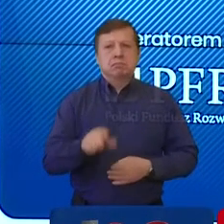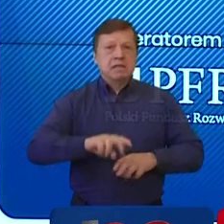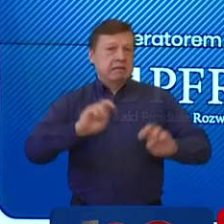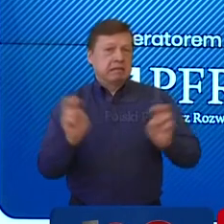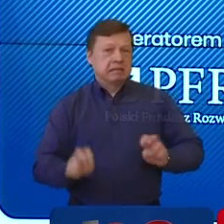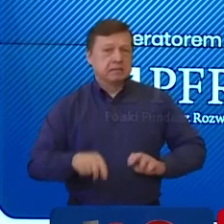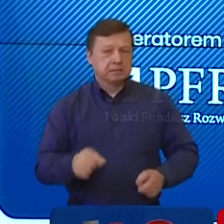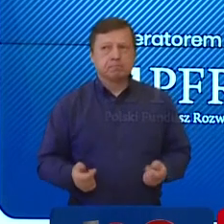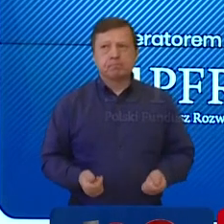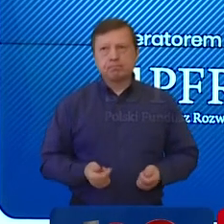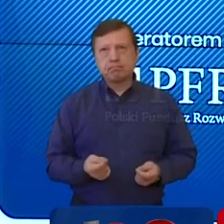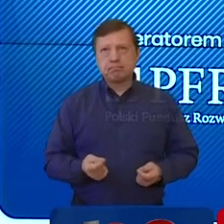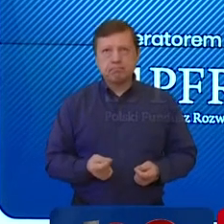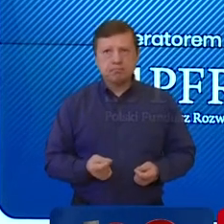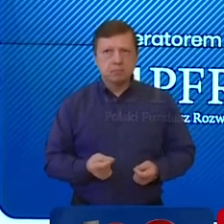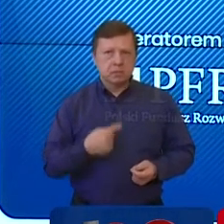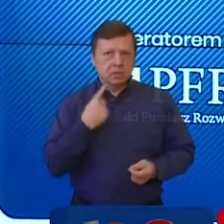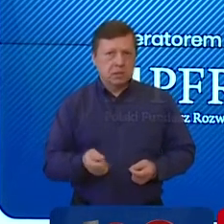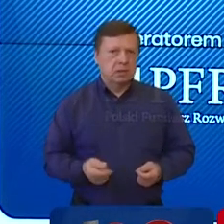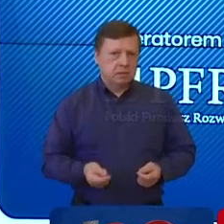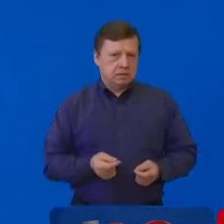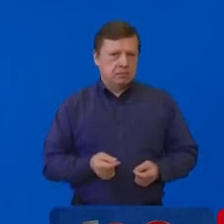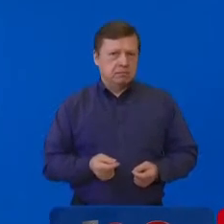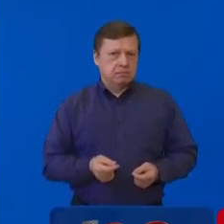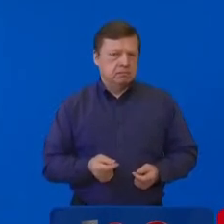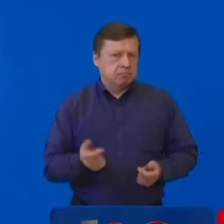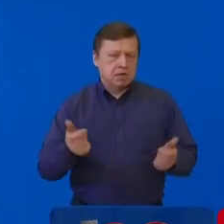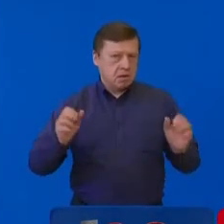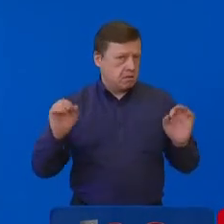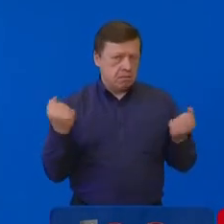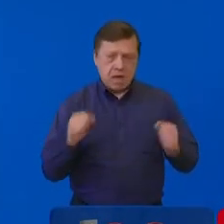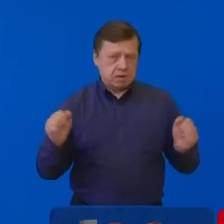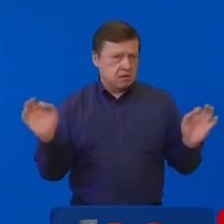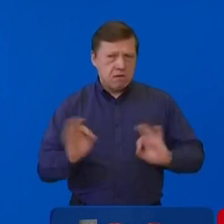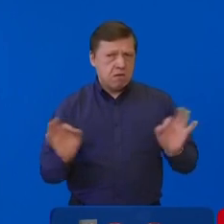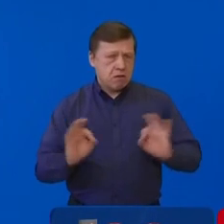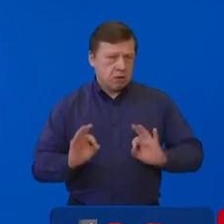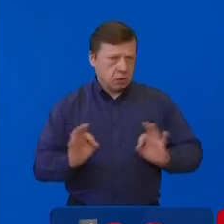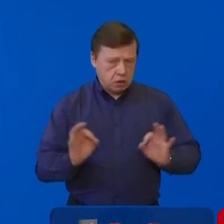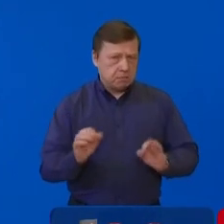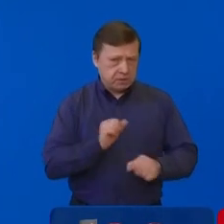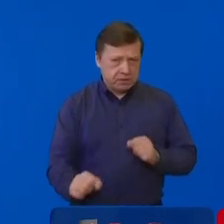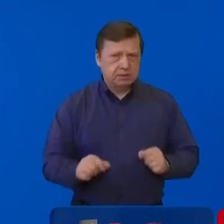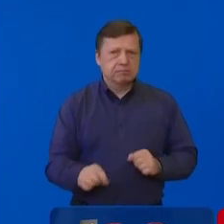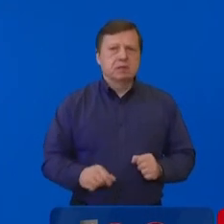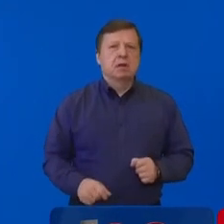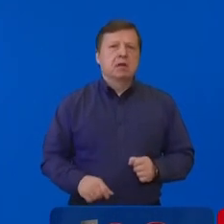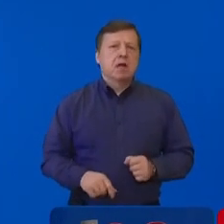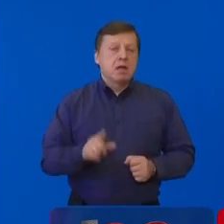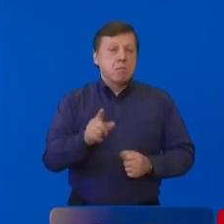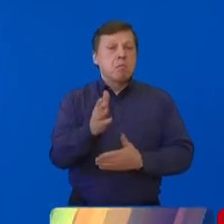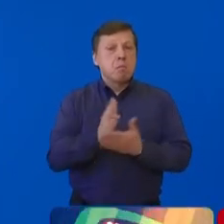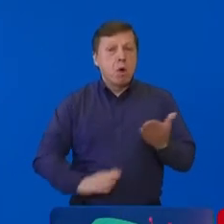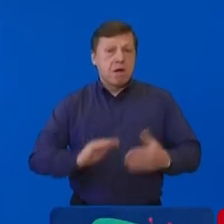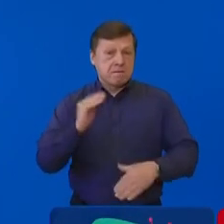jakimś, można powiedzieć, niesamowitym, niewyobrażalnym wcześniej zdarzeniem, w ramach którego połowa